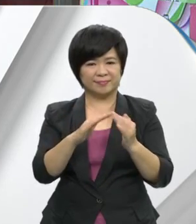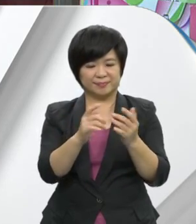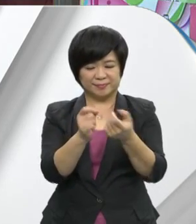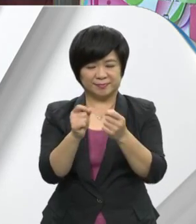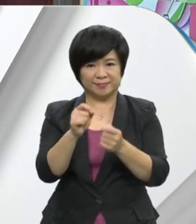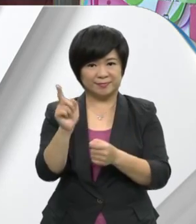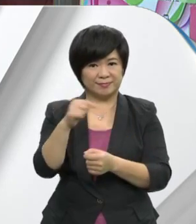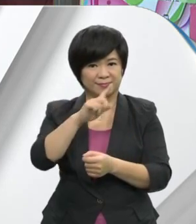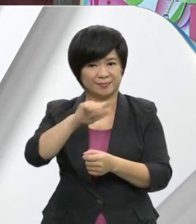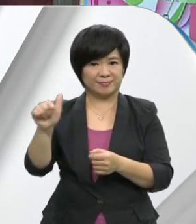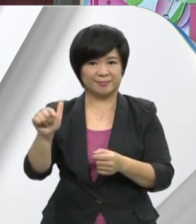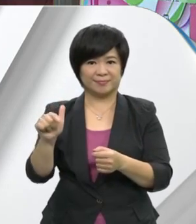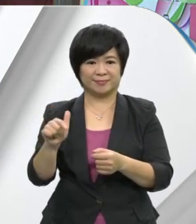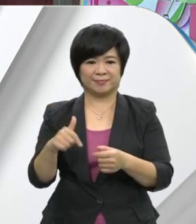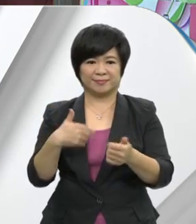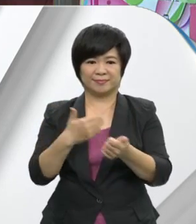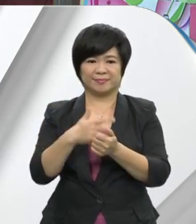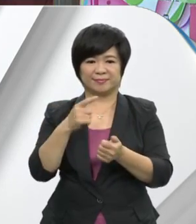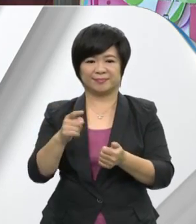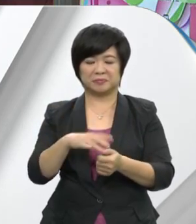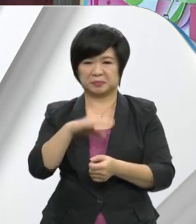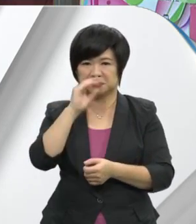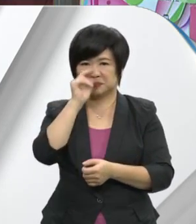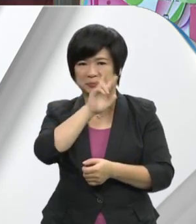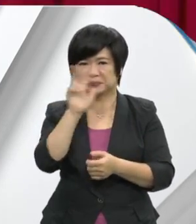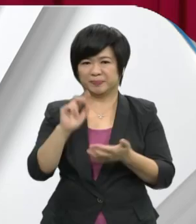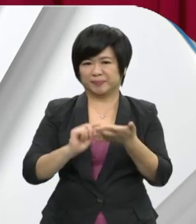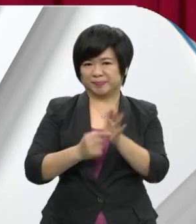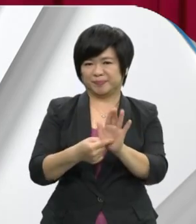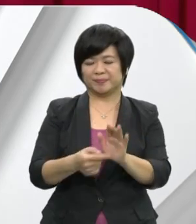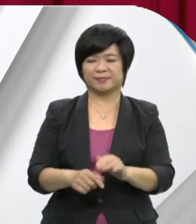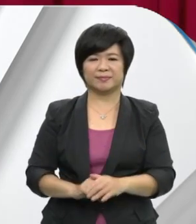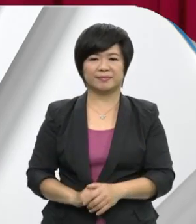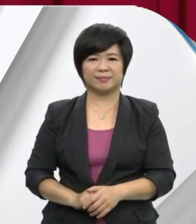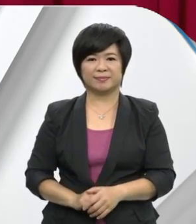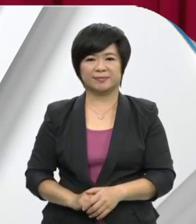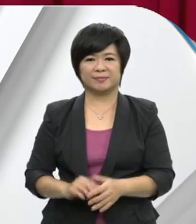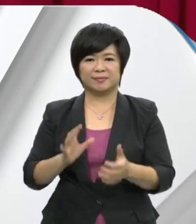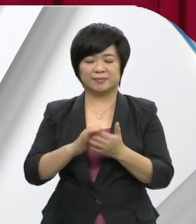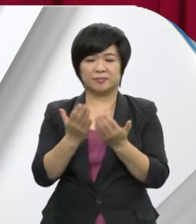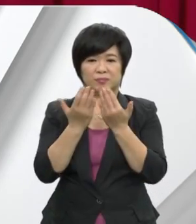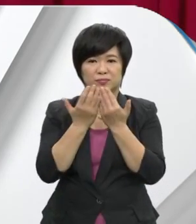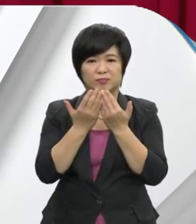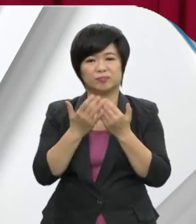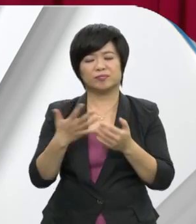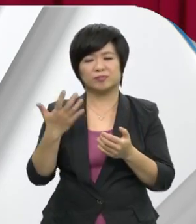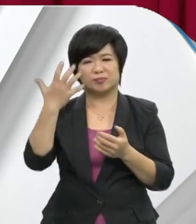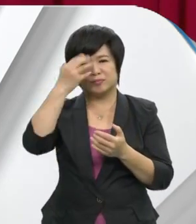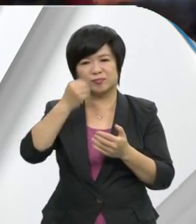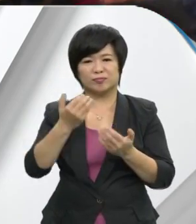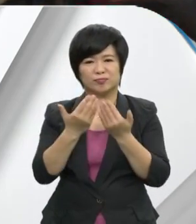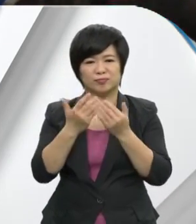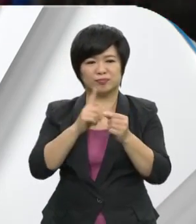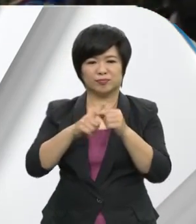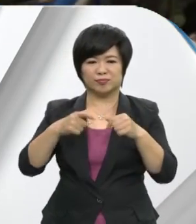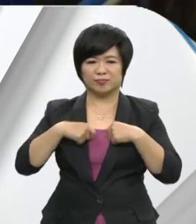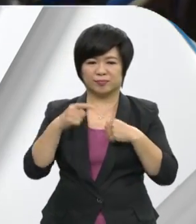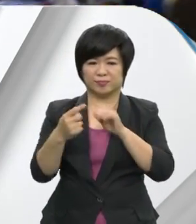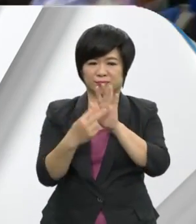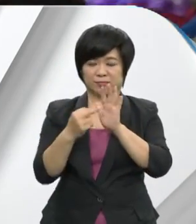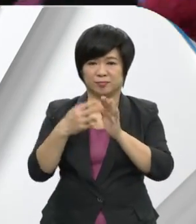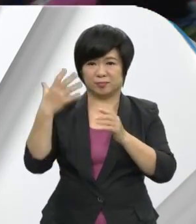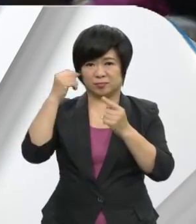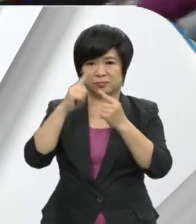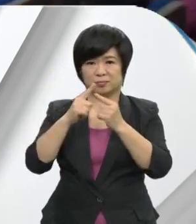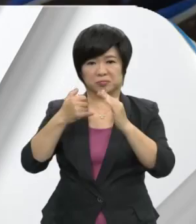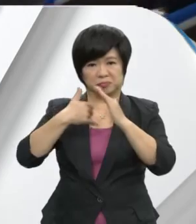他营造他们的特色哈为主体。 四十斤六零学习中心主任陈朝就讲，老人家